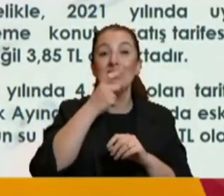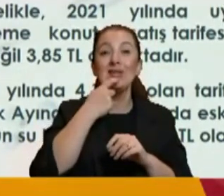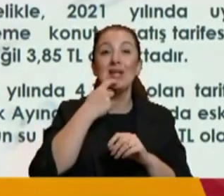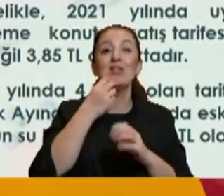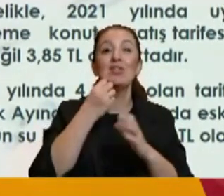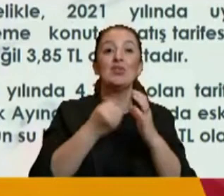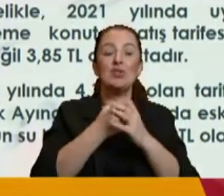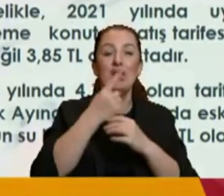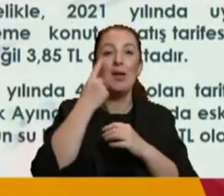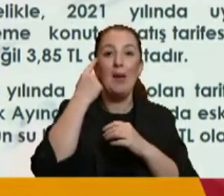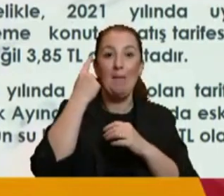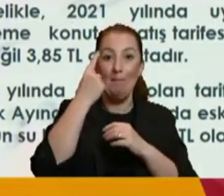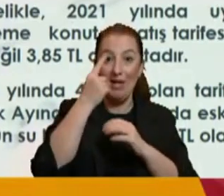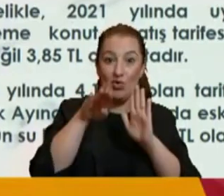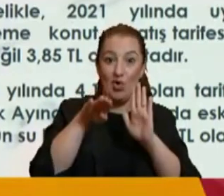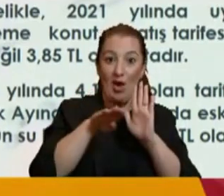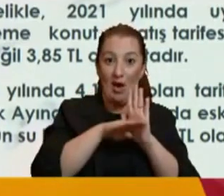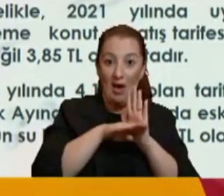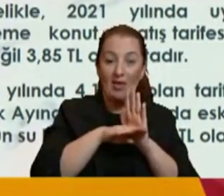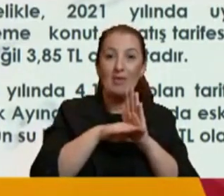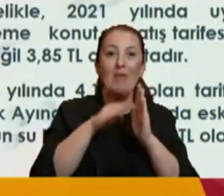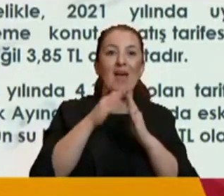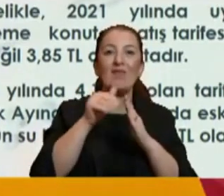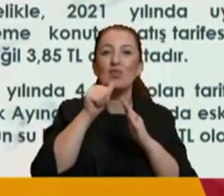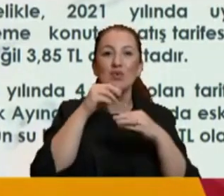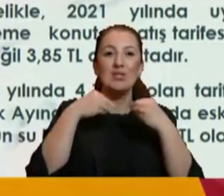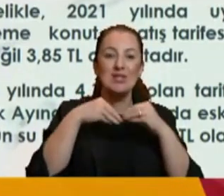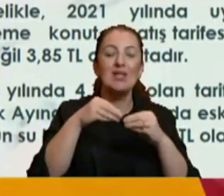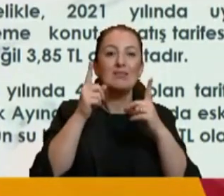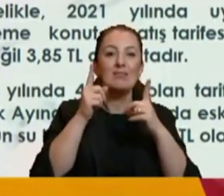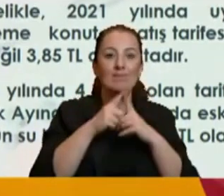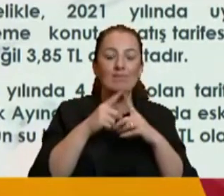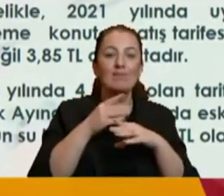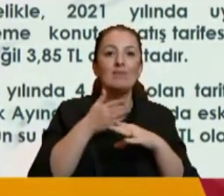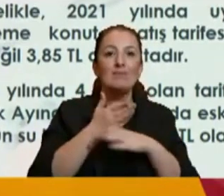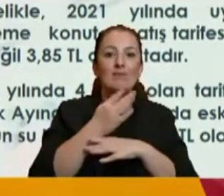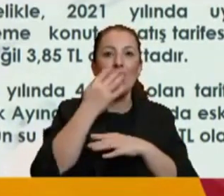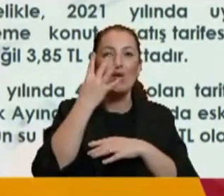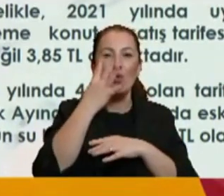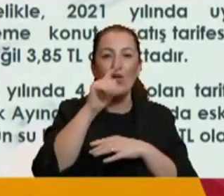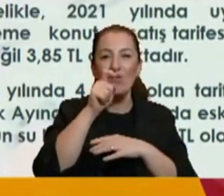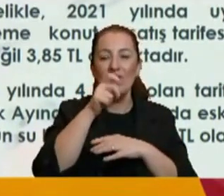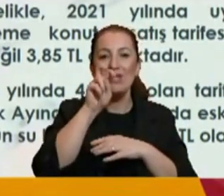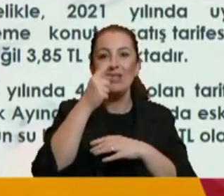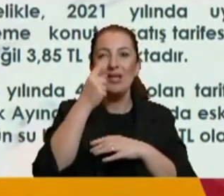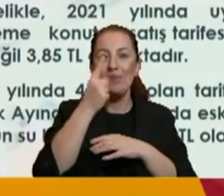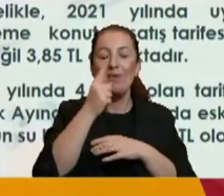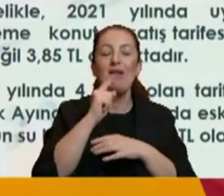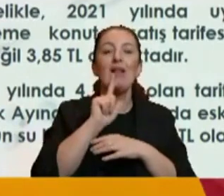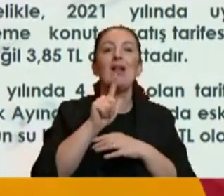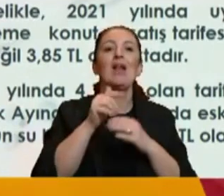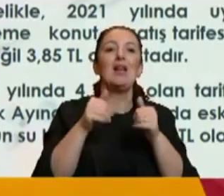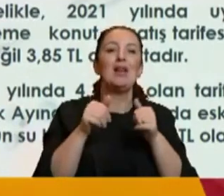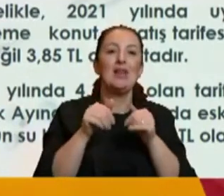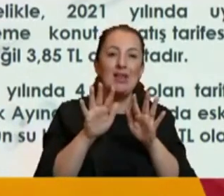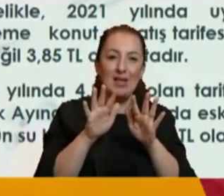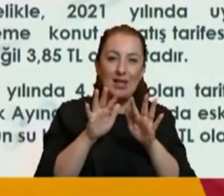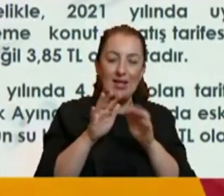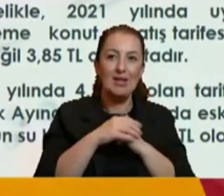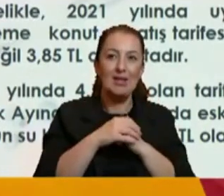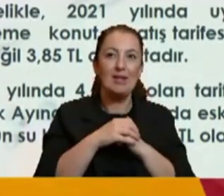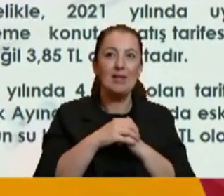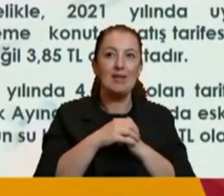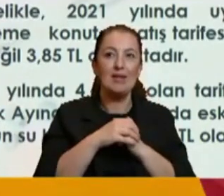1. kademe konusu satış tarifesi Aslında dört 81 TL değil yani o siyahla